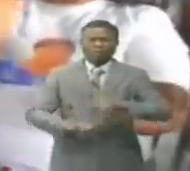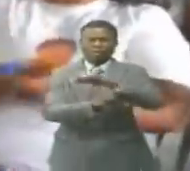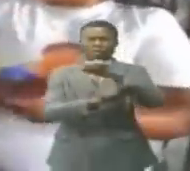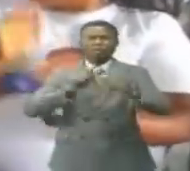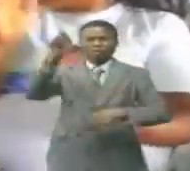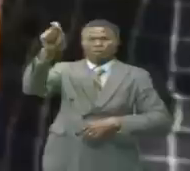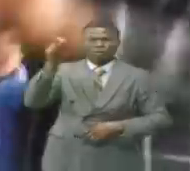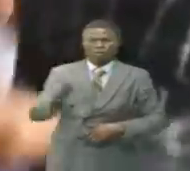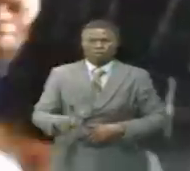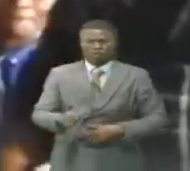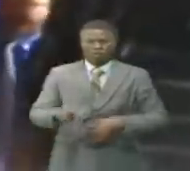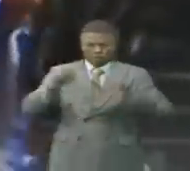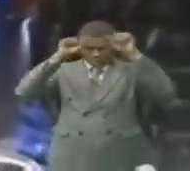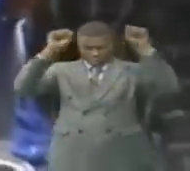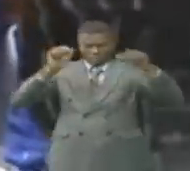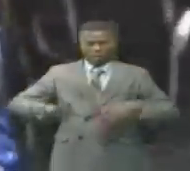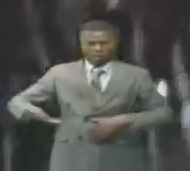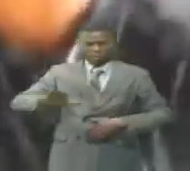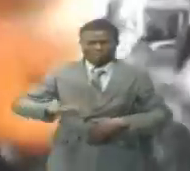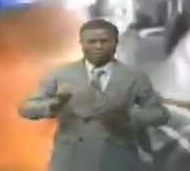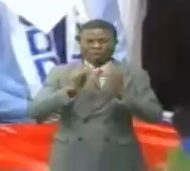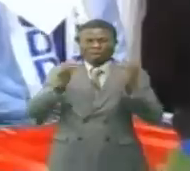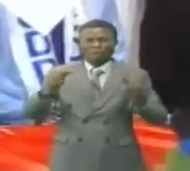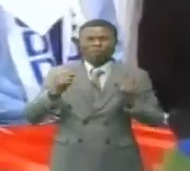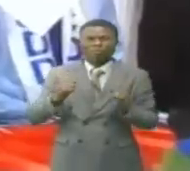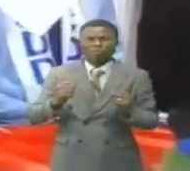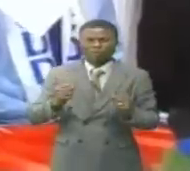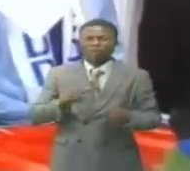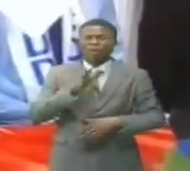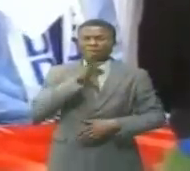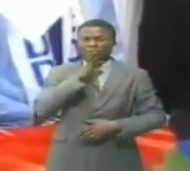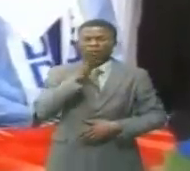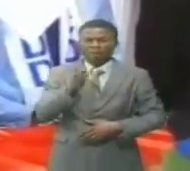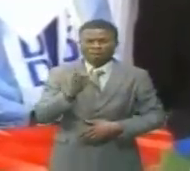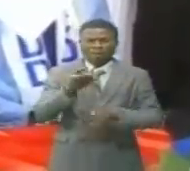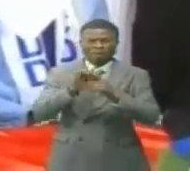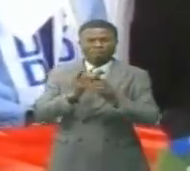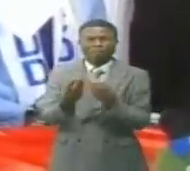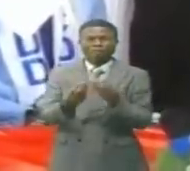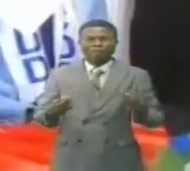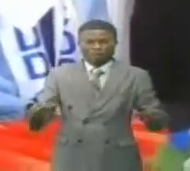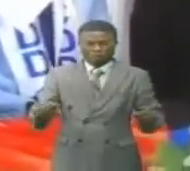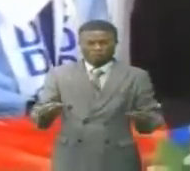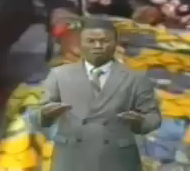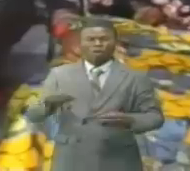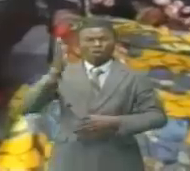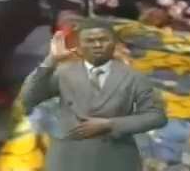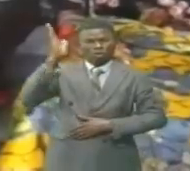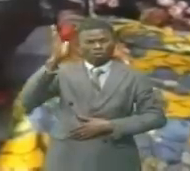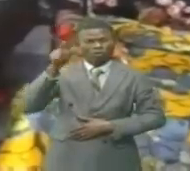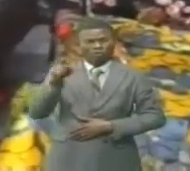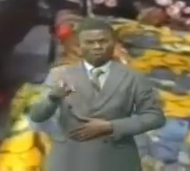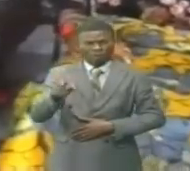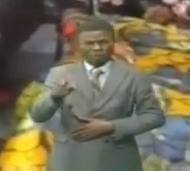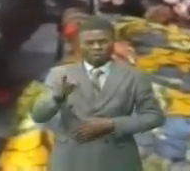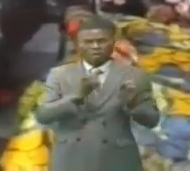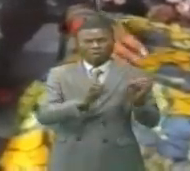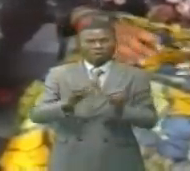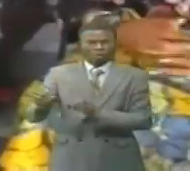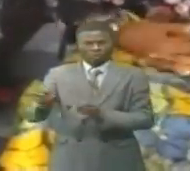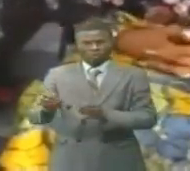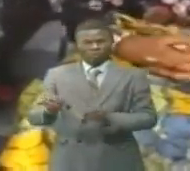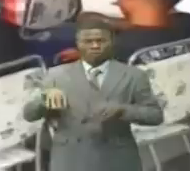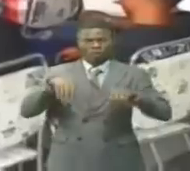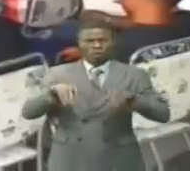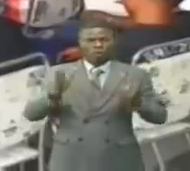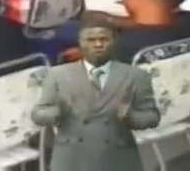FARDC et le chef de l'État pour une paix durable. C'est la ressort des résolutions issues du premier congrès organisé par le